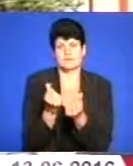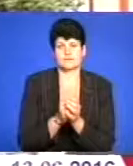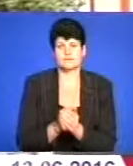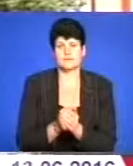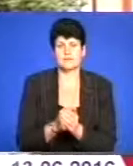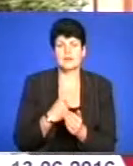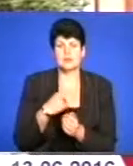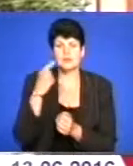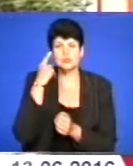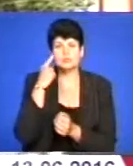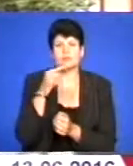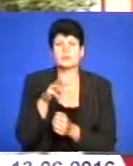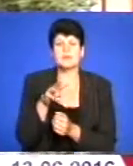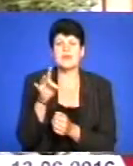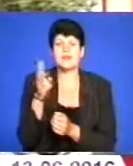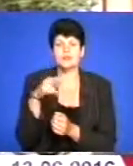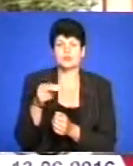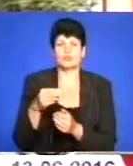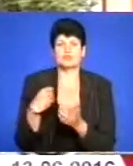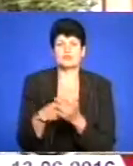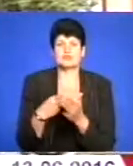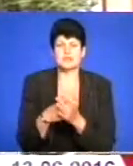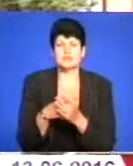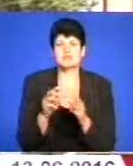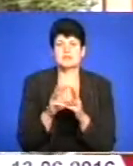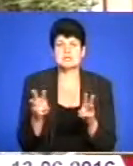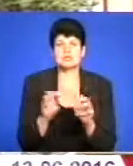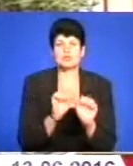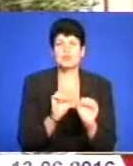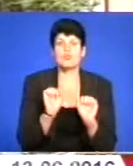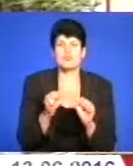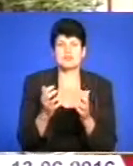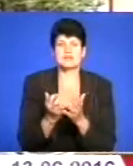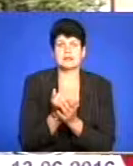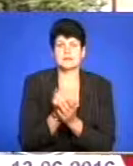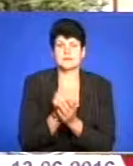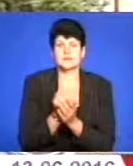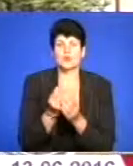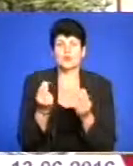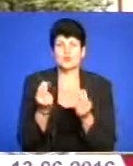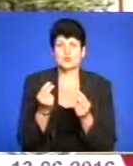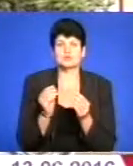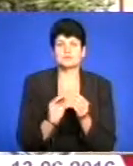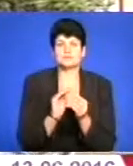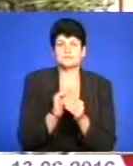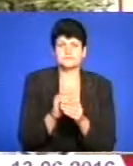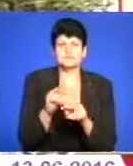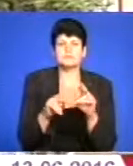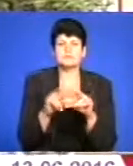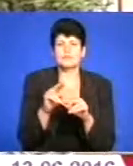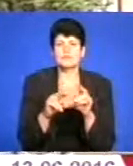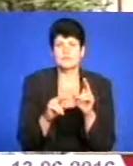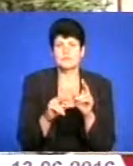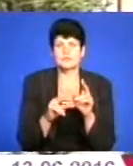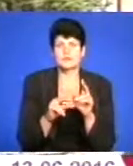покрали, проводки навіть повиривали зі стін. Тож керівники області зійшлись на тому, щоб звертатися до міністерства за